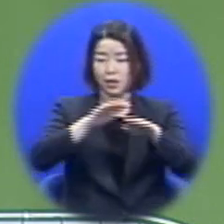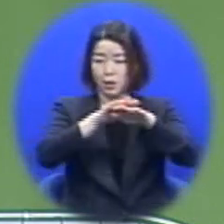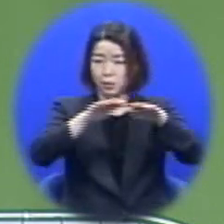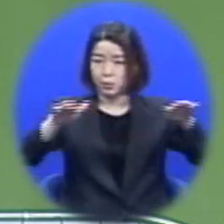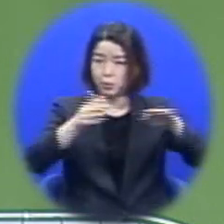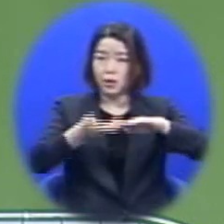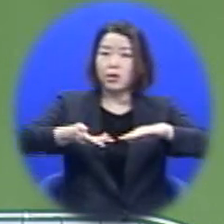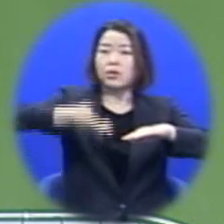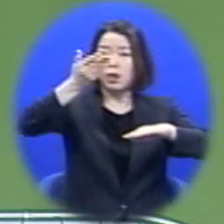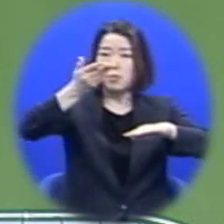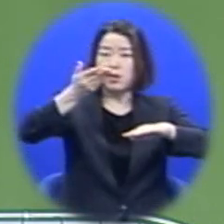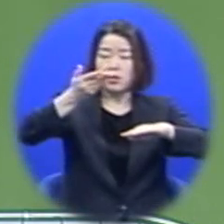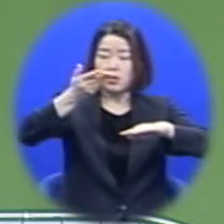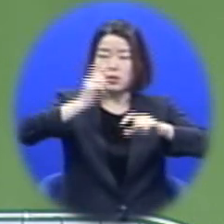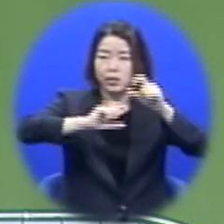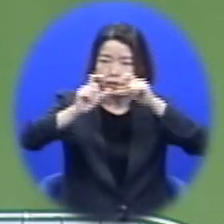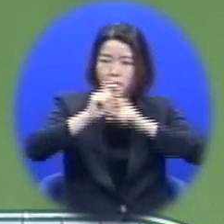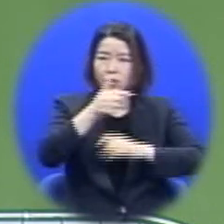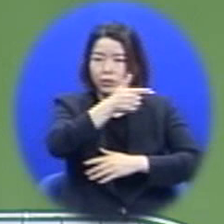다윗은 책임감을 가졌어요.